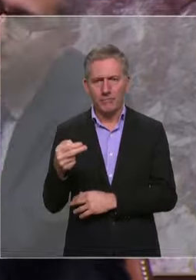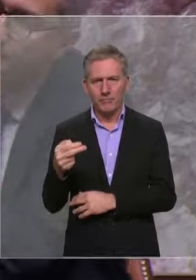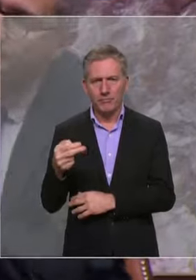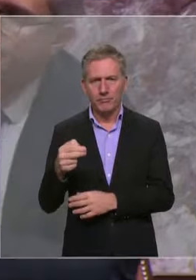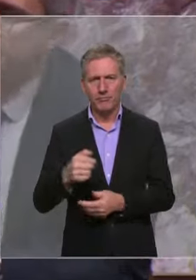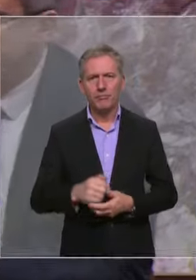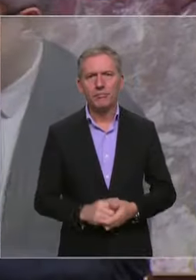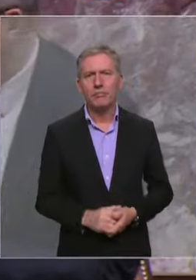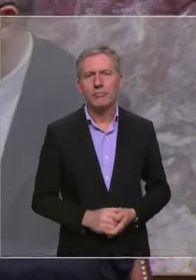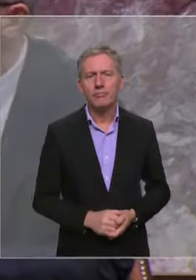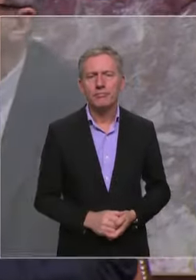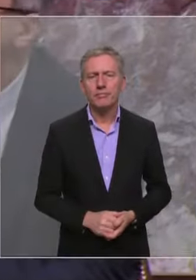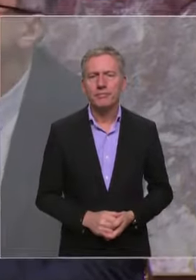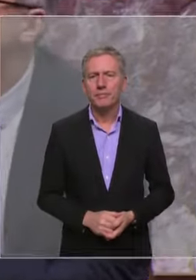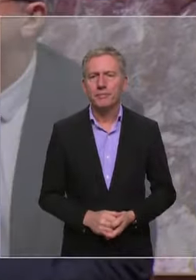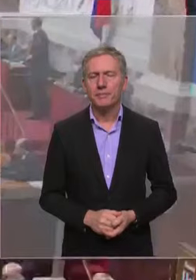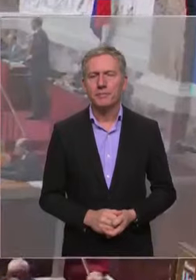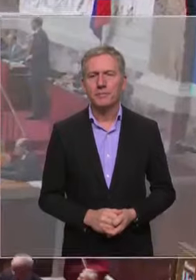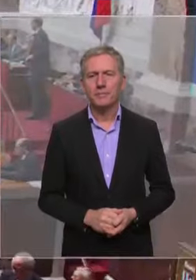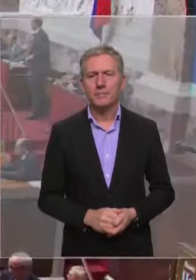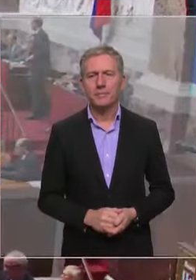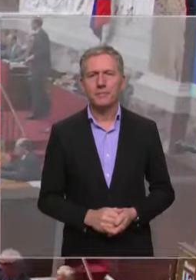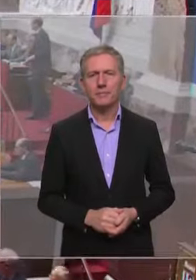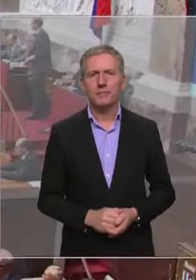national, Monsieur Jean-Philippe Tanguy.